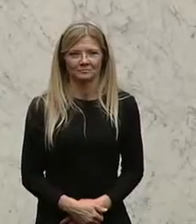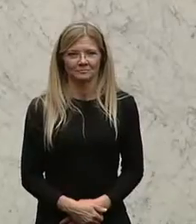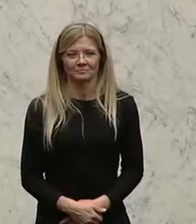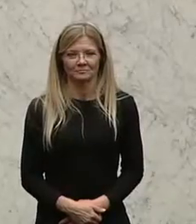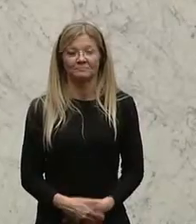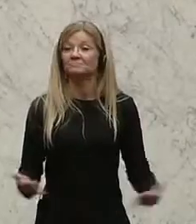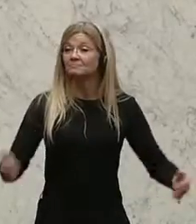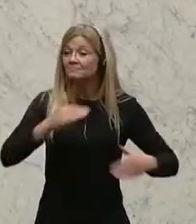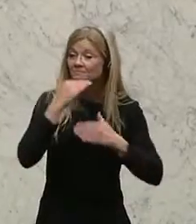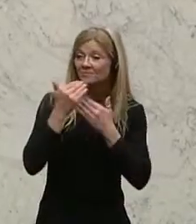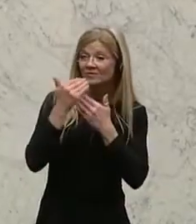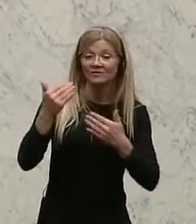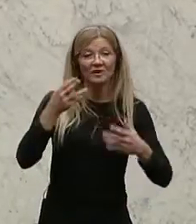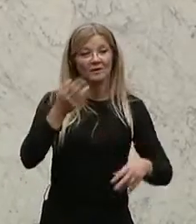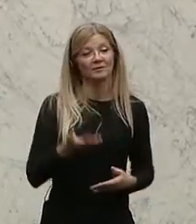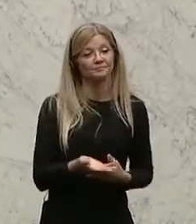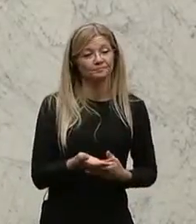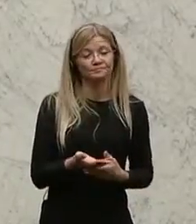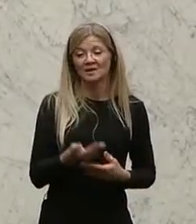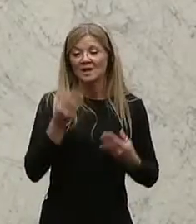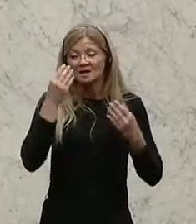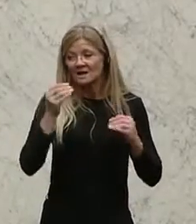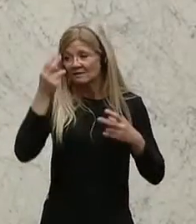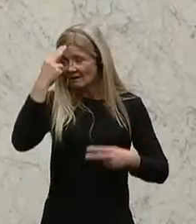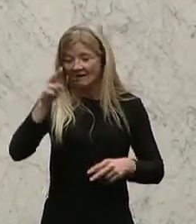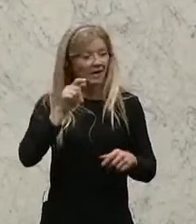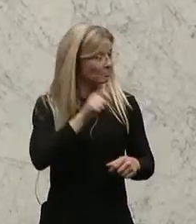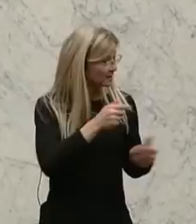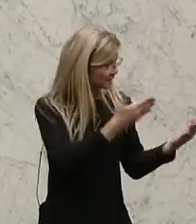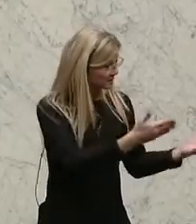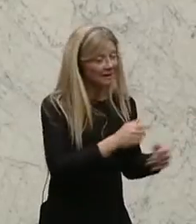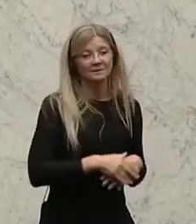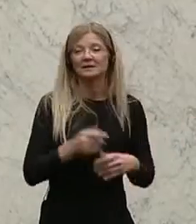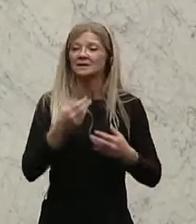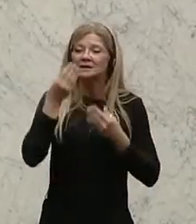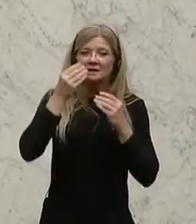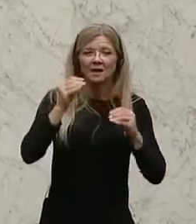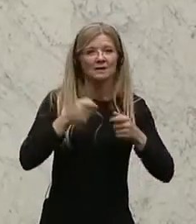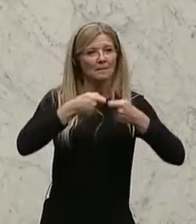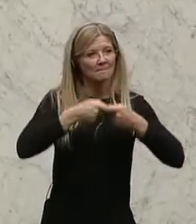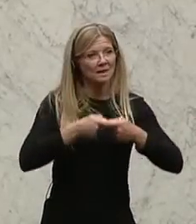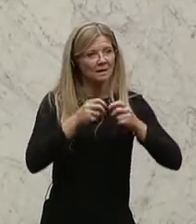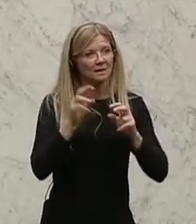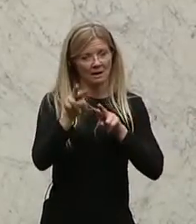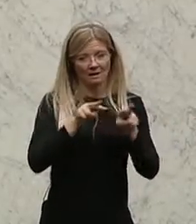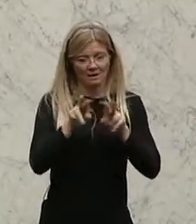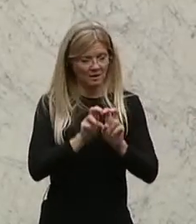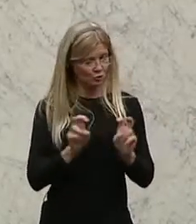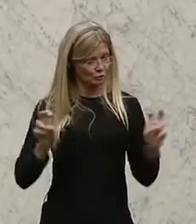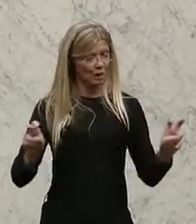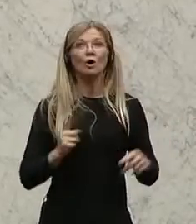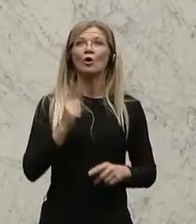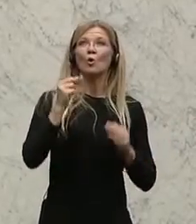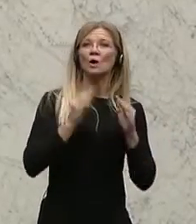Wir sind immer noch bei der Budgetuntergruppe oberste Organe und dazu gehört auch die Volksanwaltschaft natürlich. Der nächste Redner, Volksanwalt